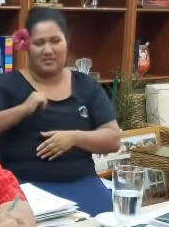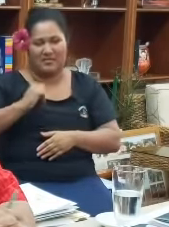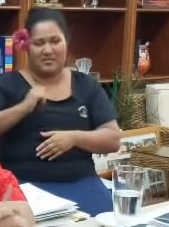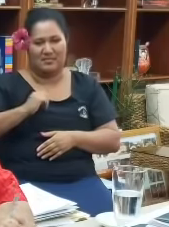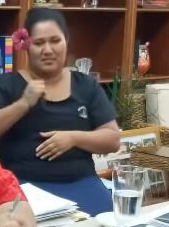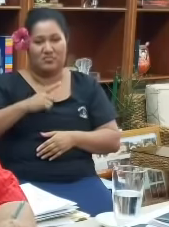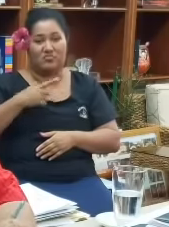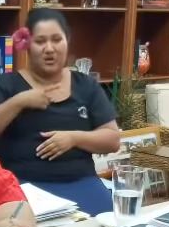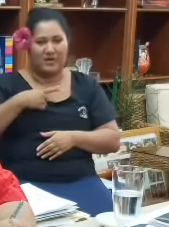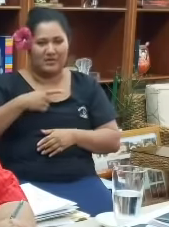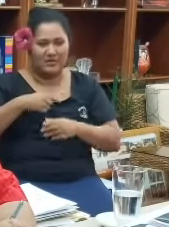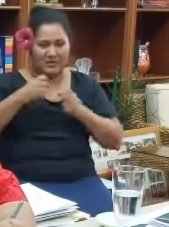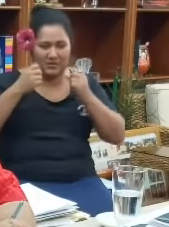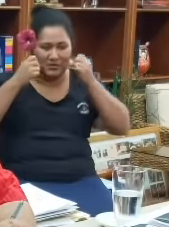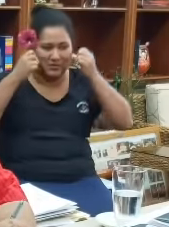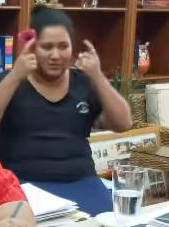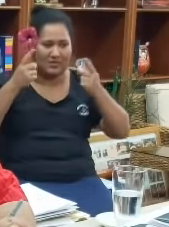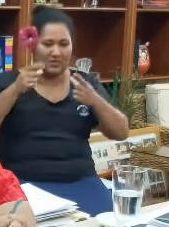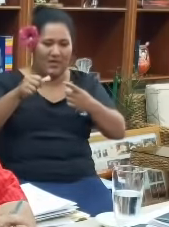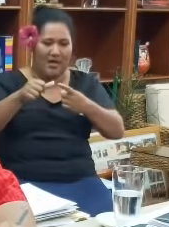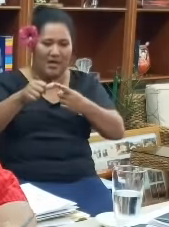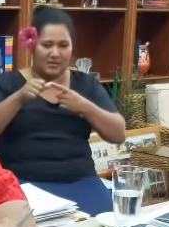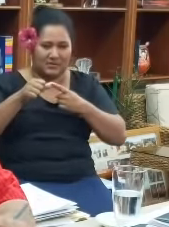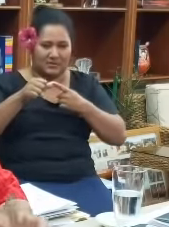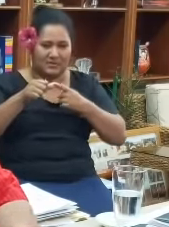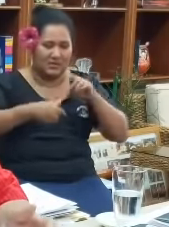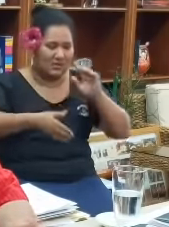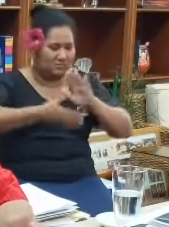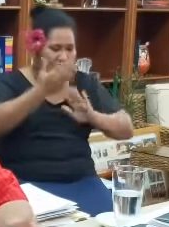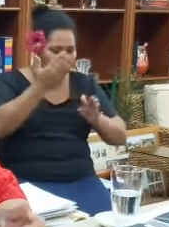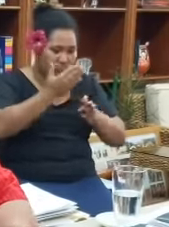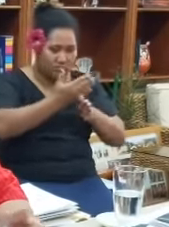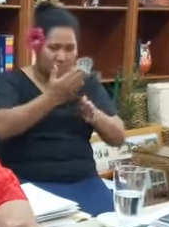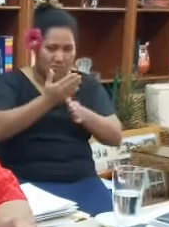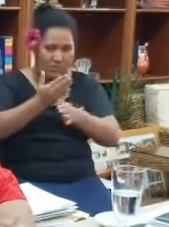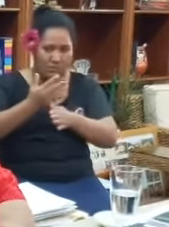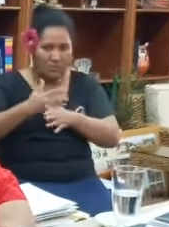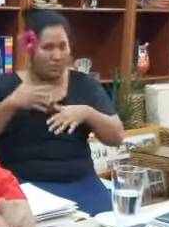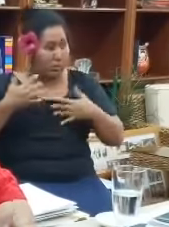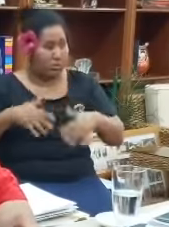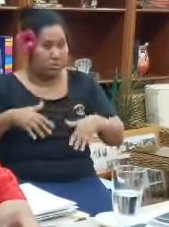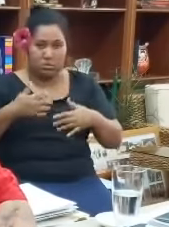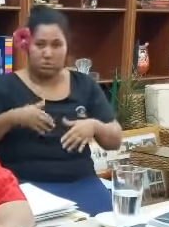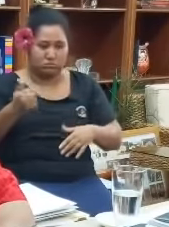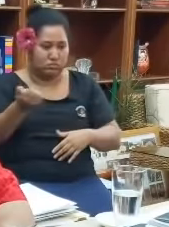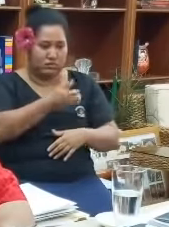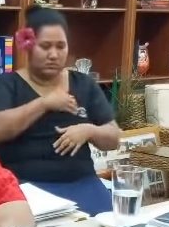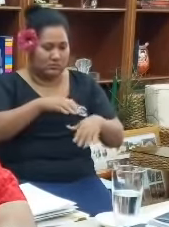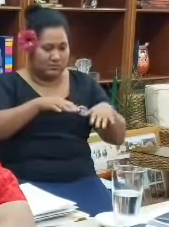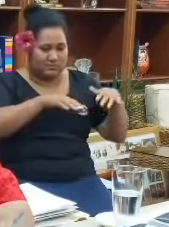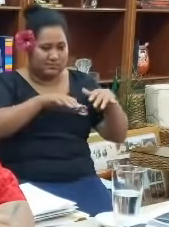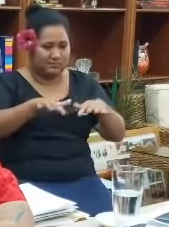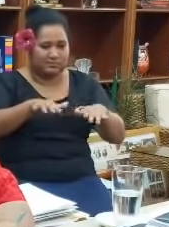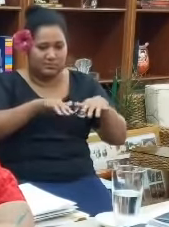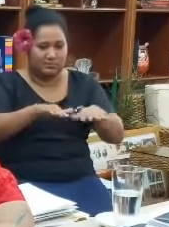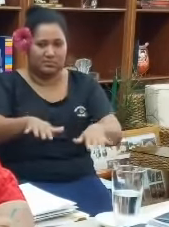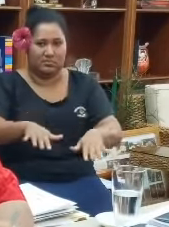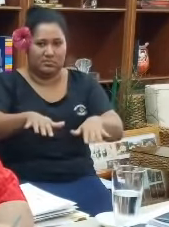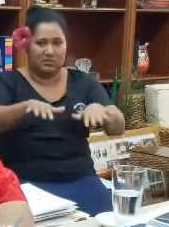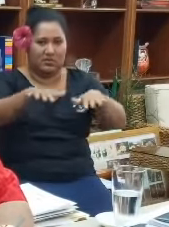ele matalia o le ana matua mawa e lo longa le tai o mal pa uti ai o I fule